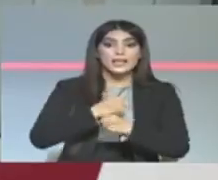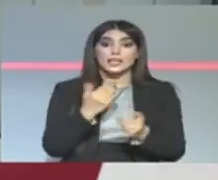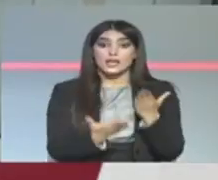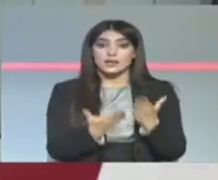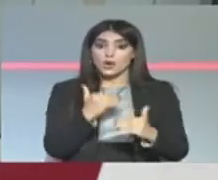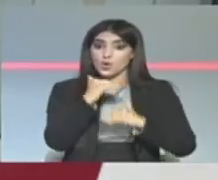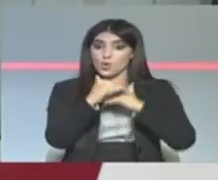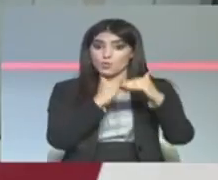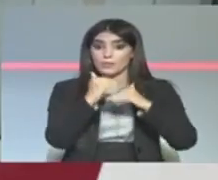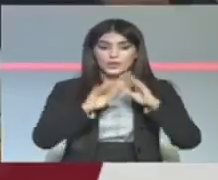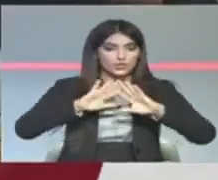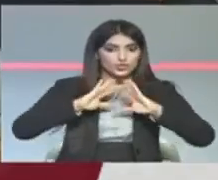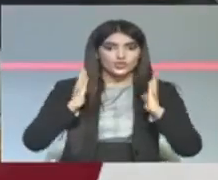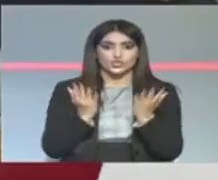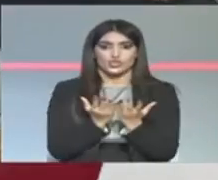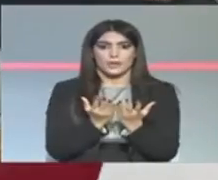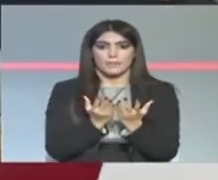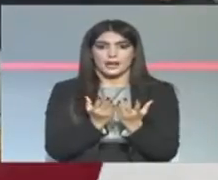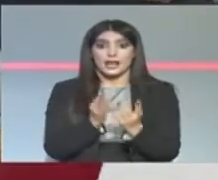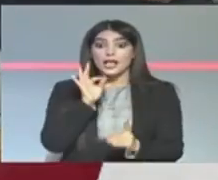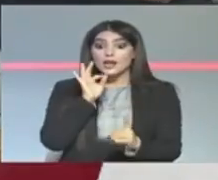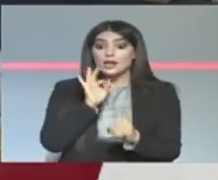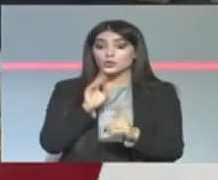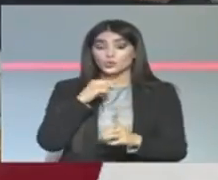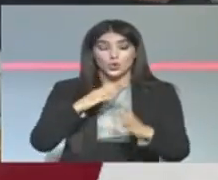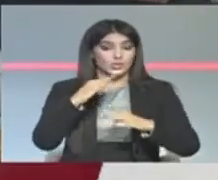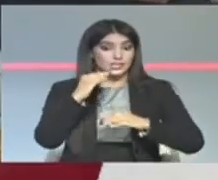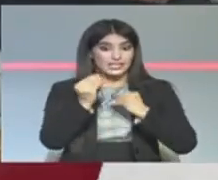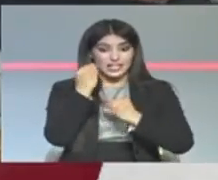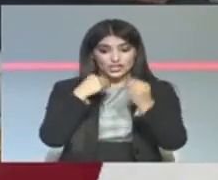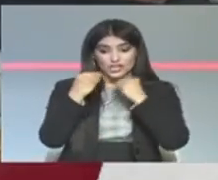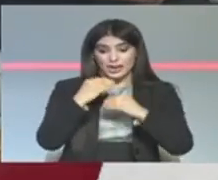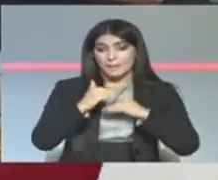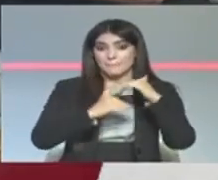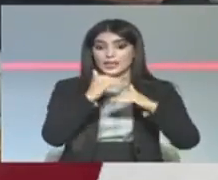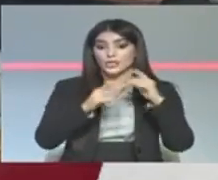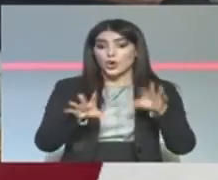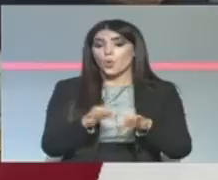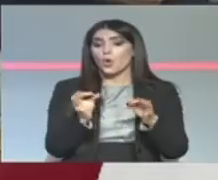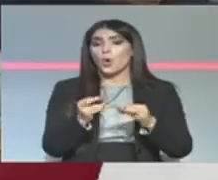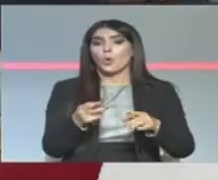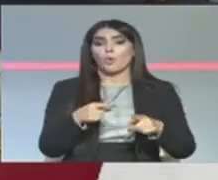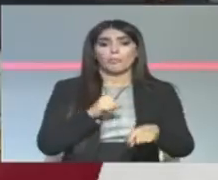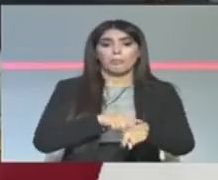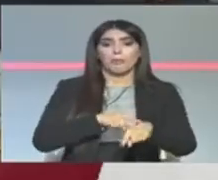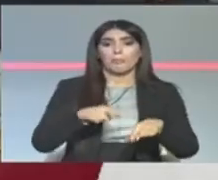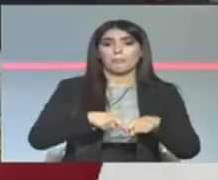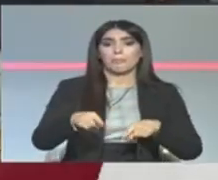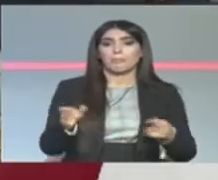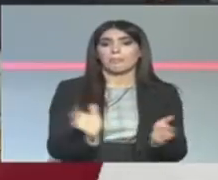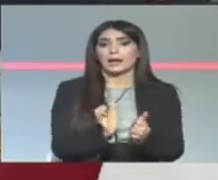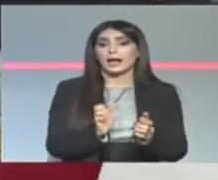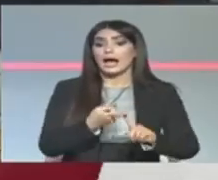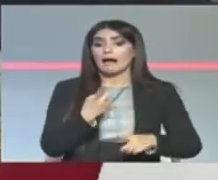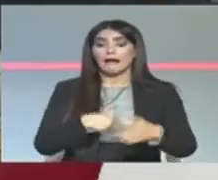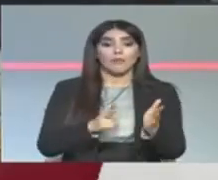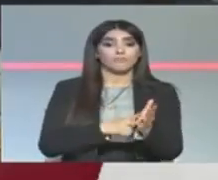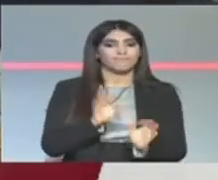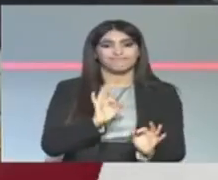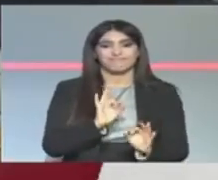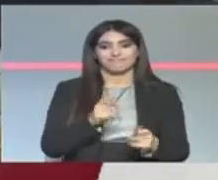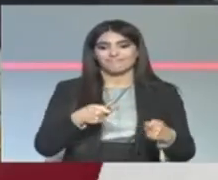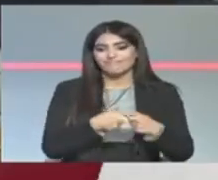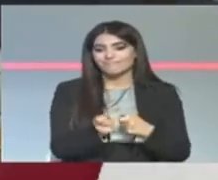تنمويه شامله باعتباري ان التجارب التنمويه السابقه والحلول الترقيعيه اثبتتها عدم الفاعليه على